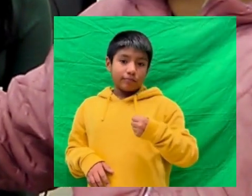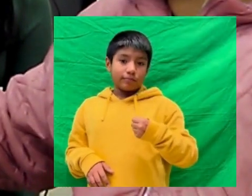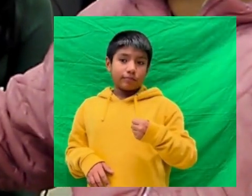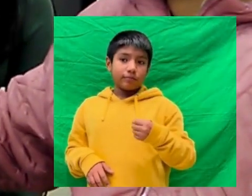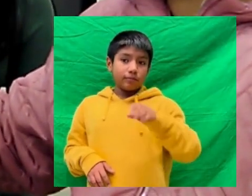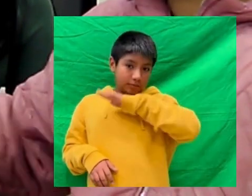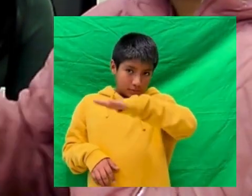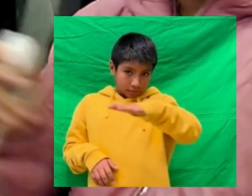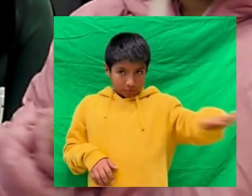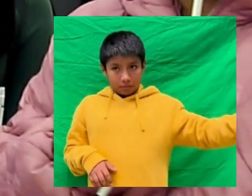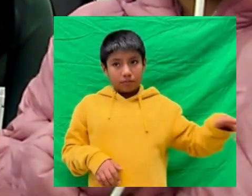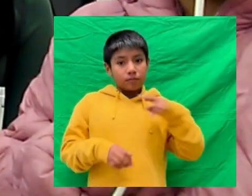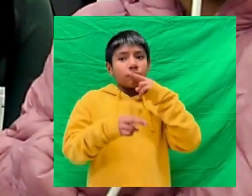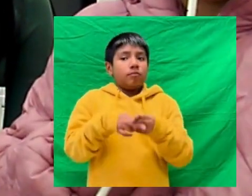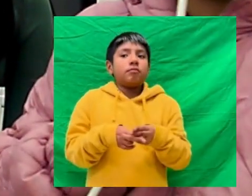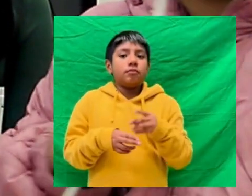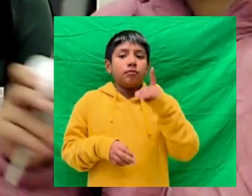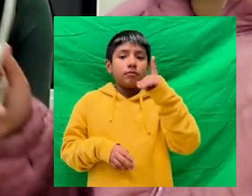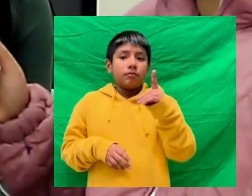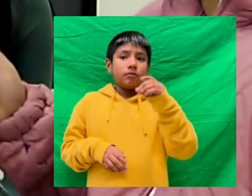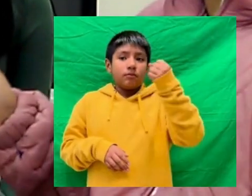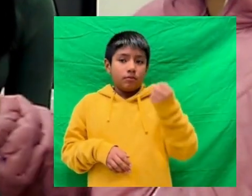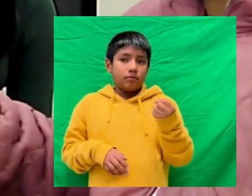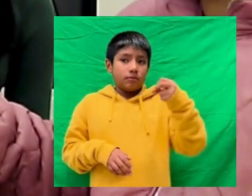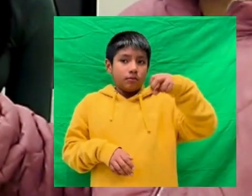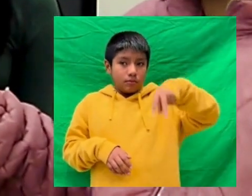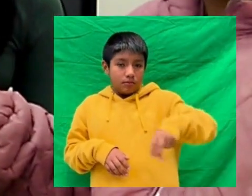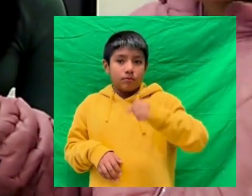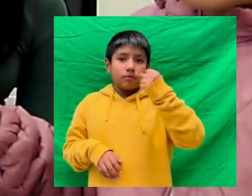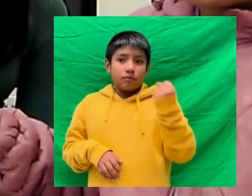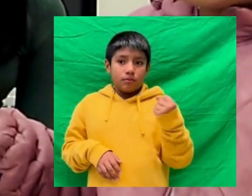aurkeztuko dugu. Aurrera ba!